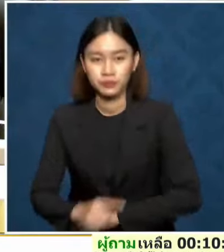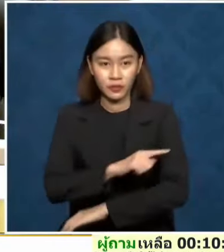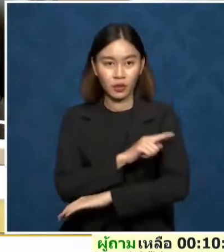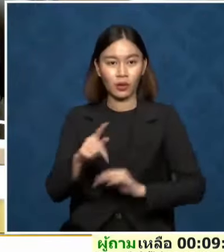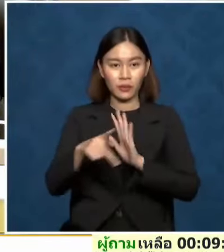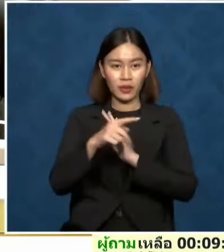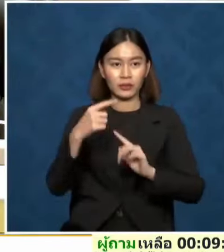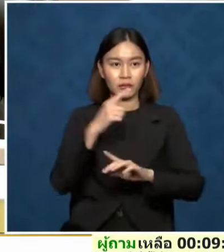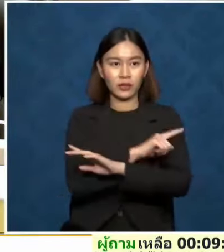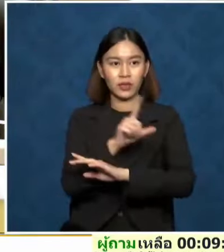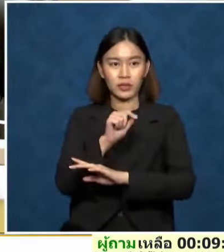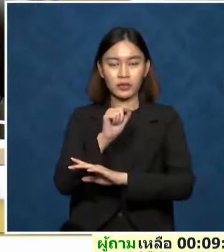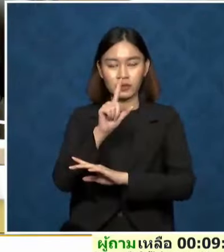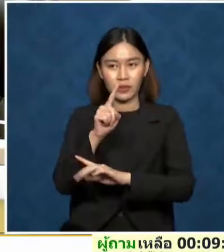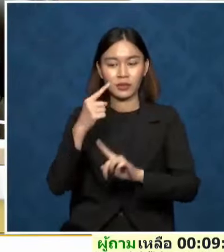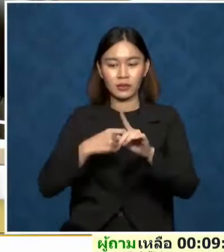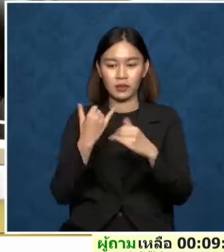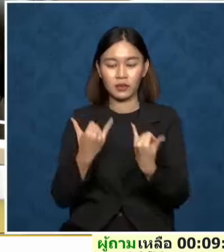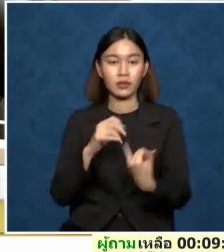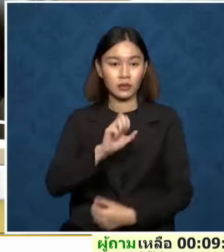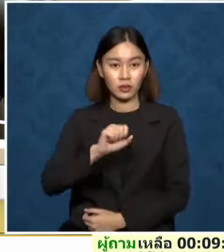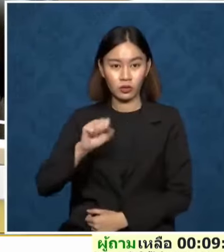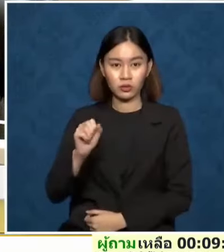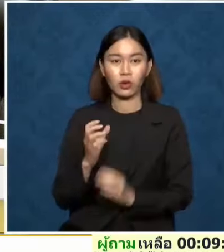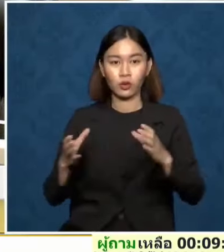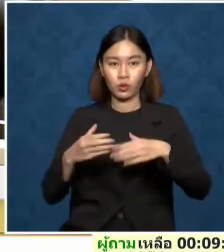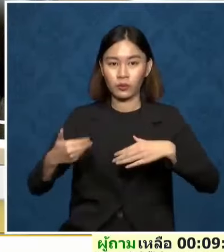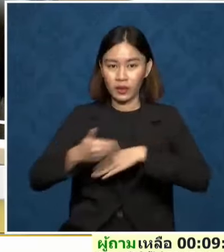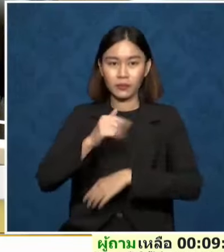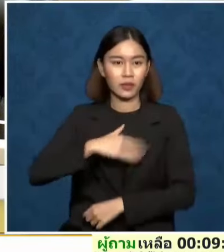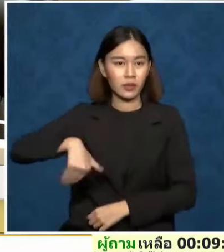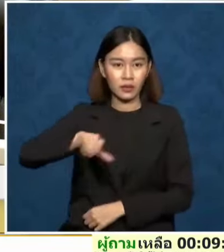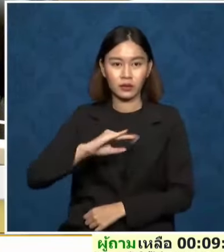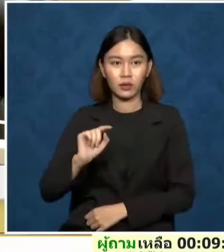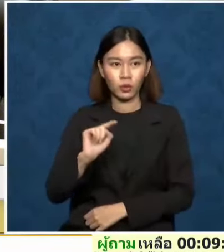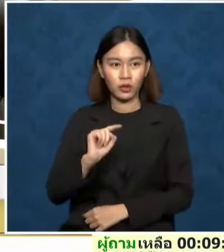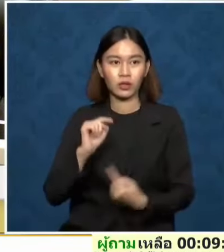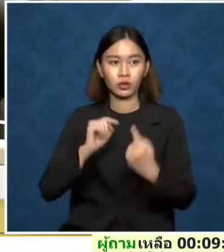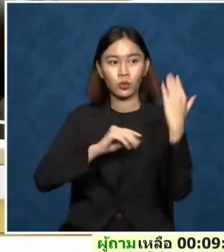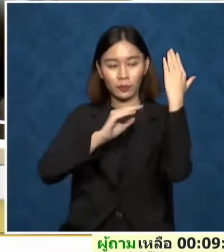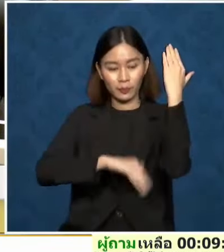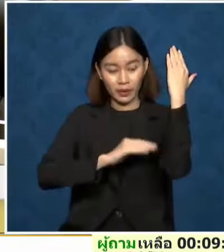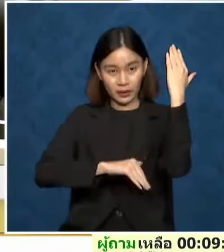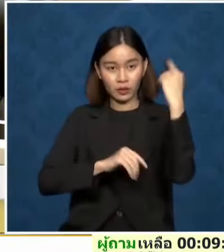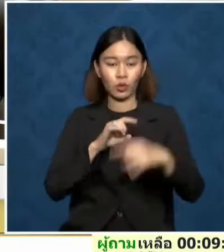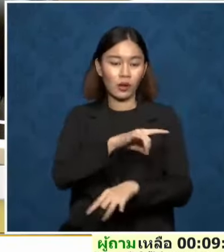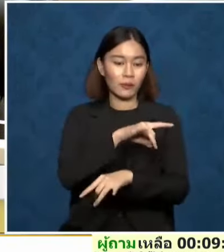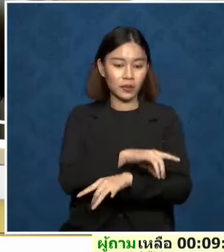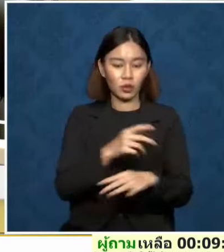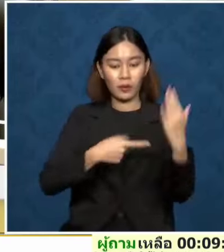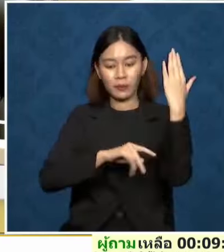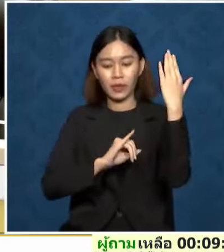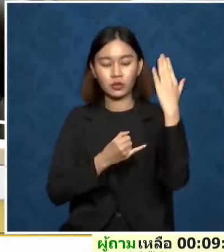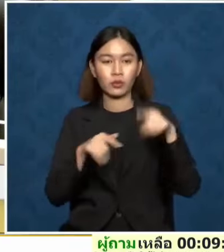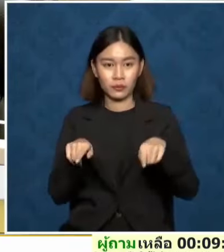เดือนนี้สมาชิษพาผู้แทนทุกพักการเมืองของภาคใต้รวมหนึงเพชคบุรีประจวบขีข